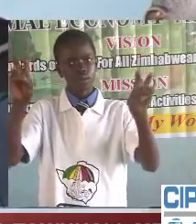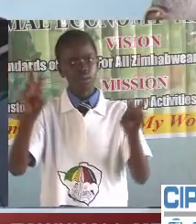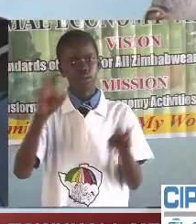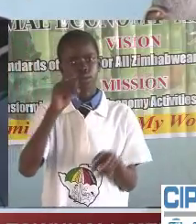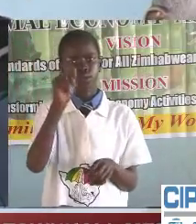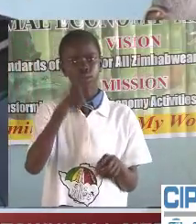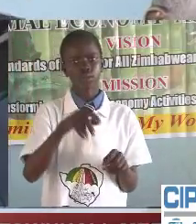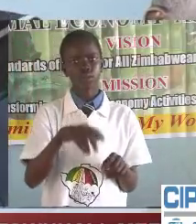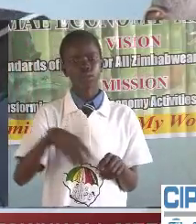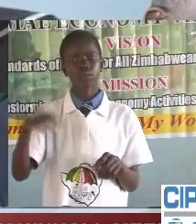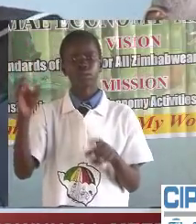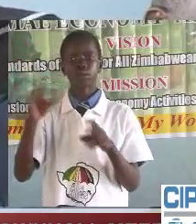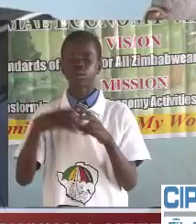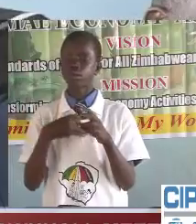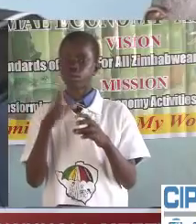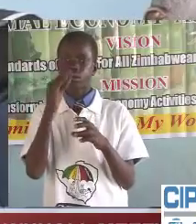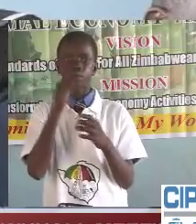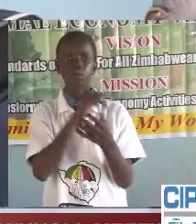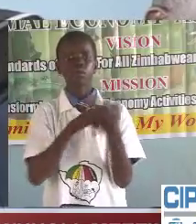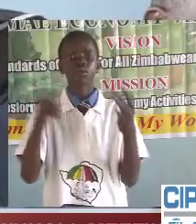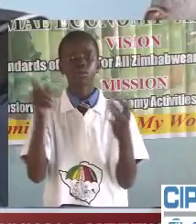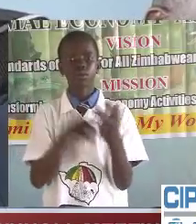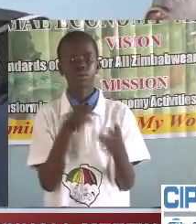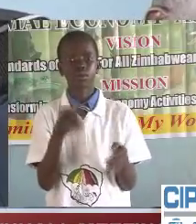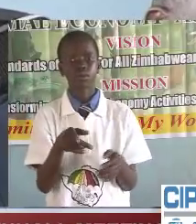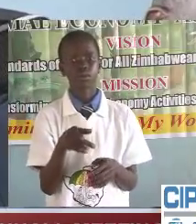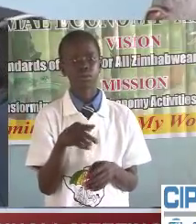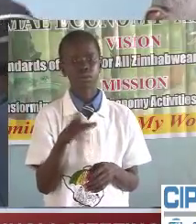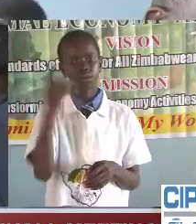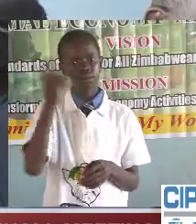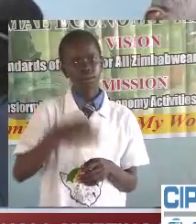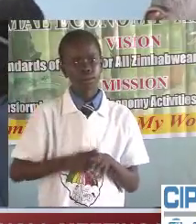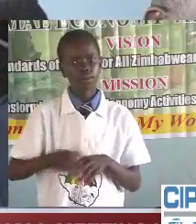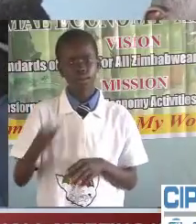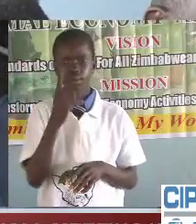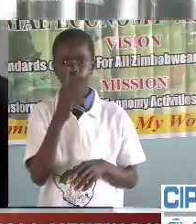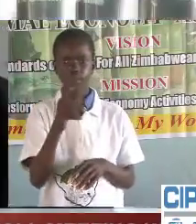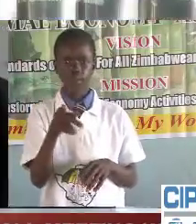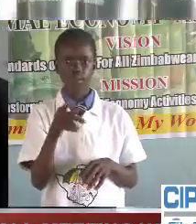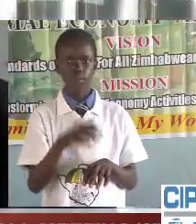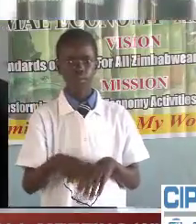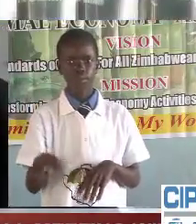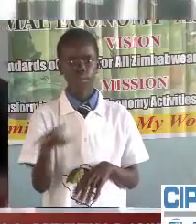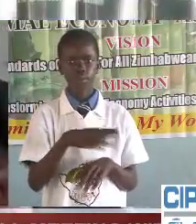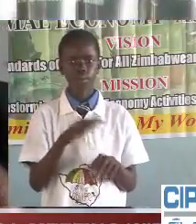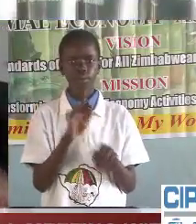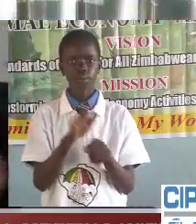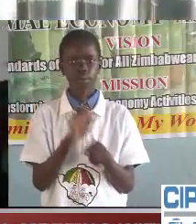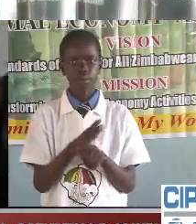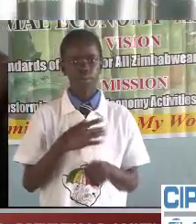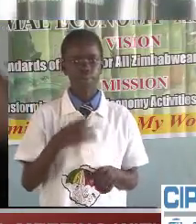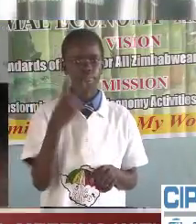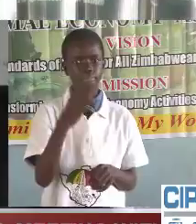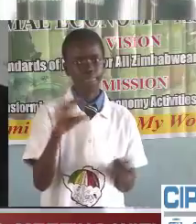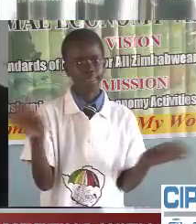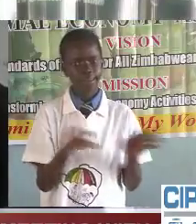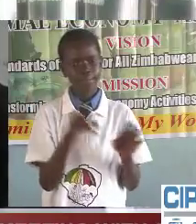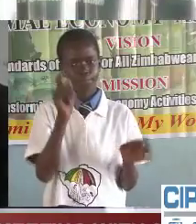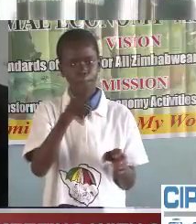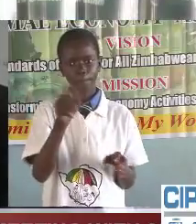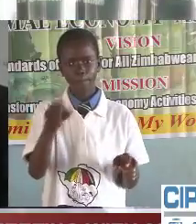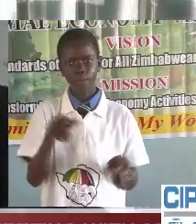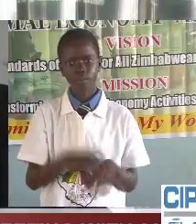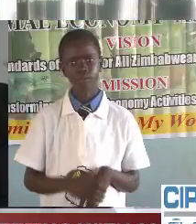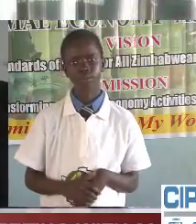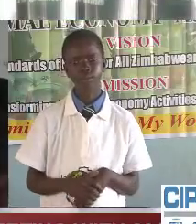ndakuenda pakutokambena, but isusu takatatarisa according neagenda yatashedzerwa kuti sema-councillors